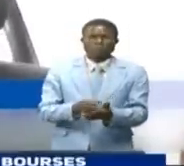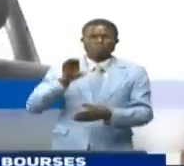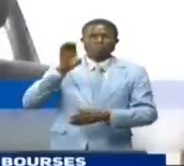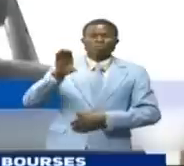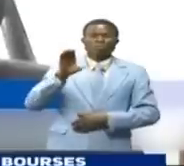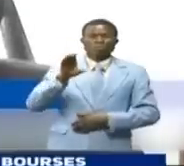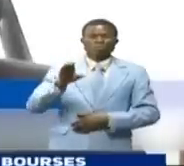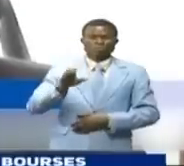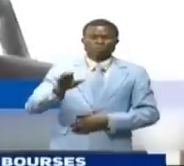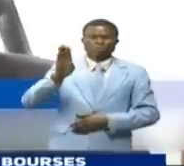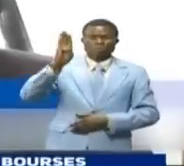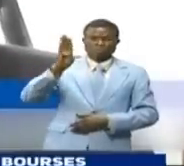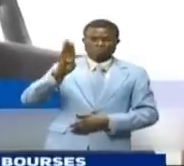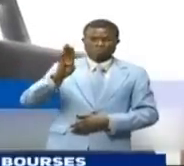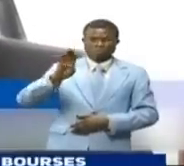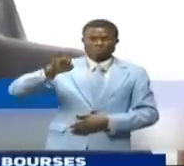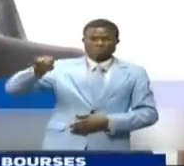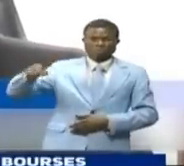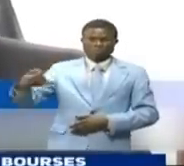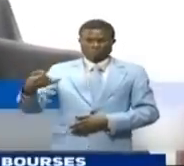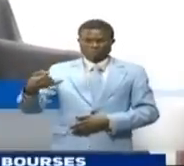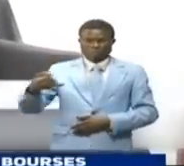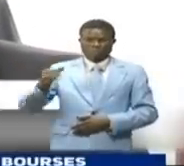venue nous voir comme tous les autres partenaires,